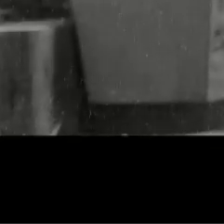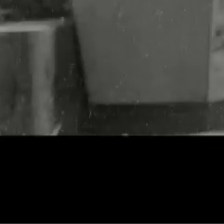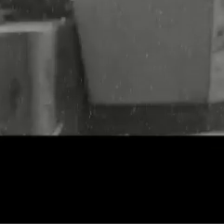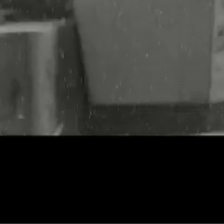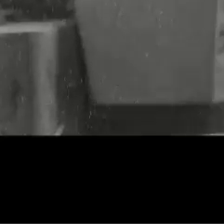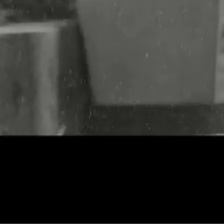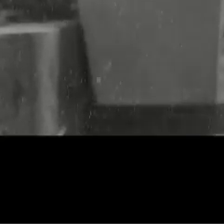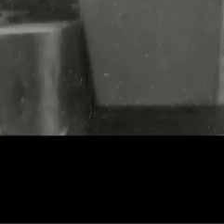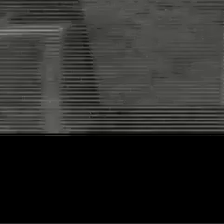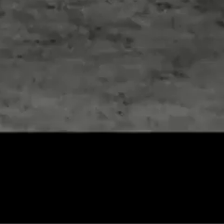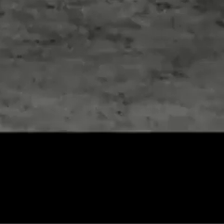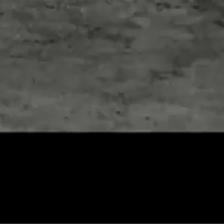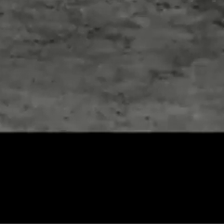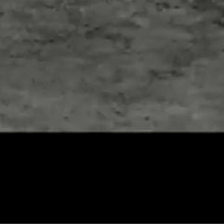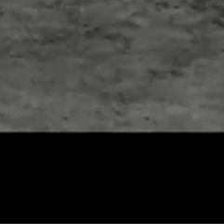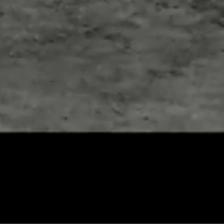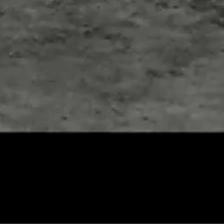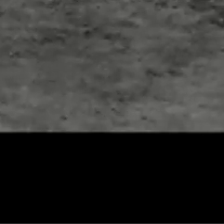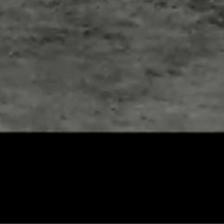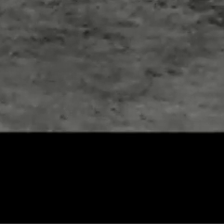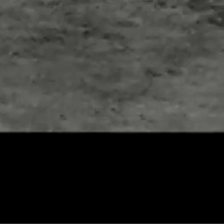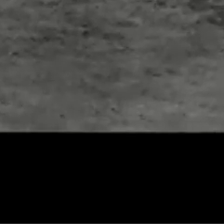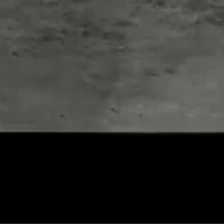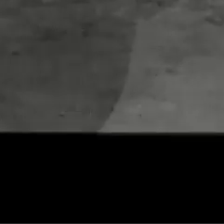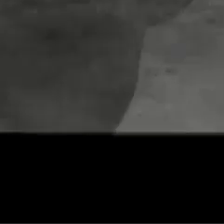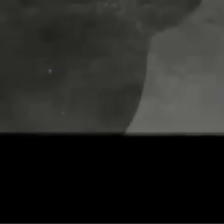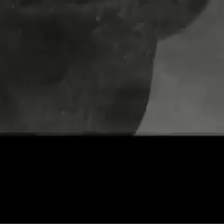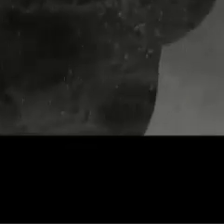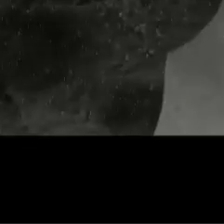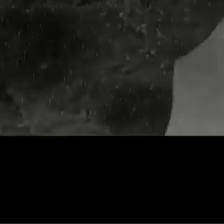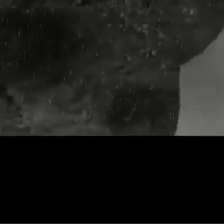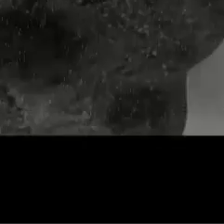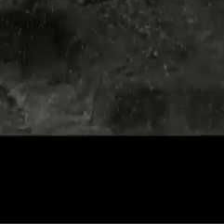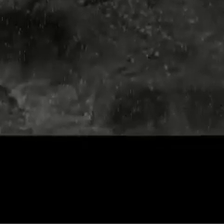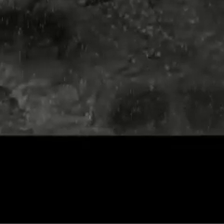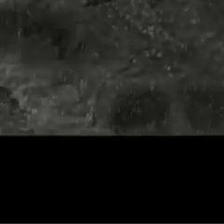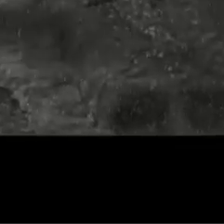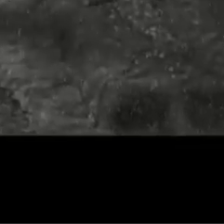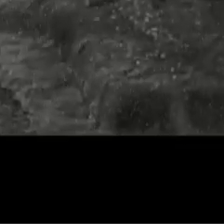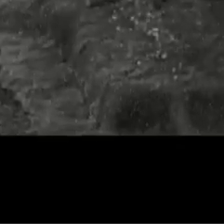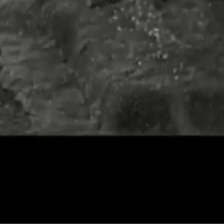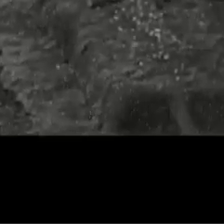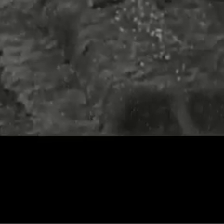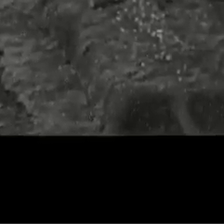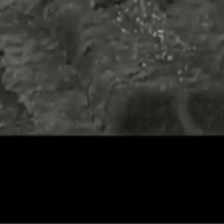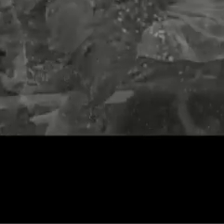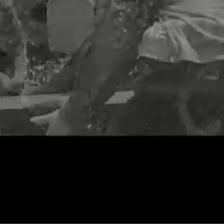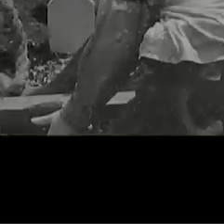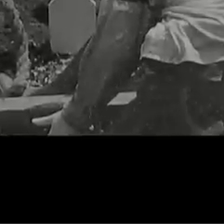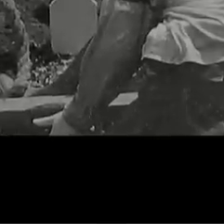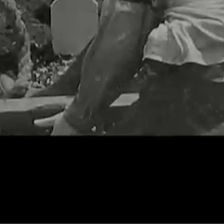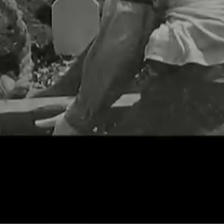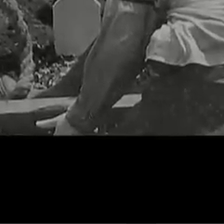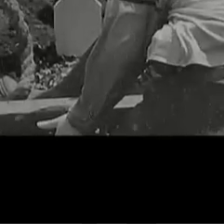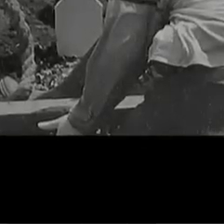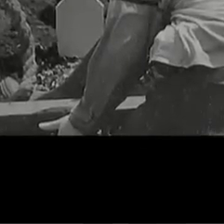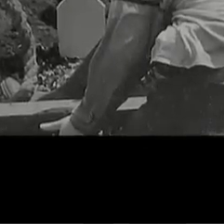Tidak satu, tidak dua, mereka pergi bergerombol di dalam gelombang bernama